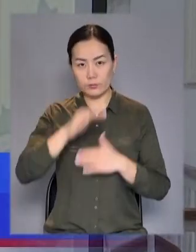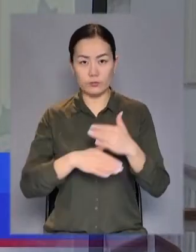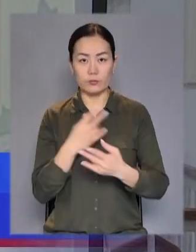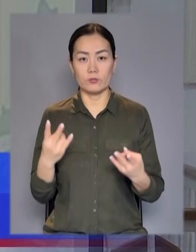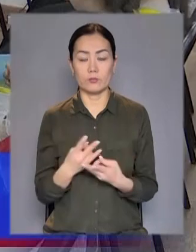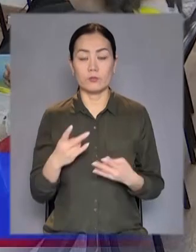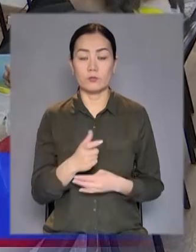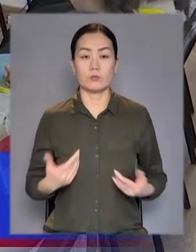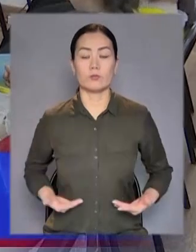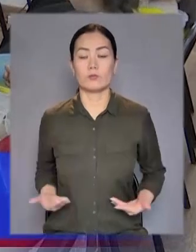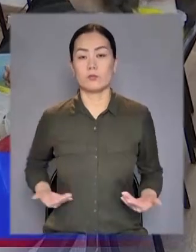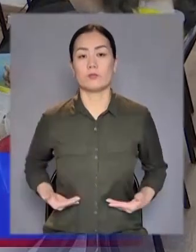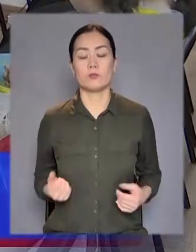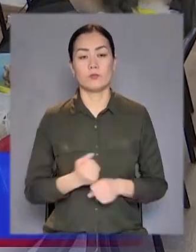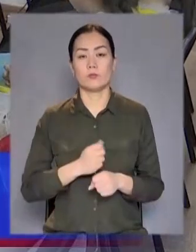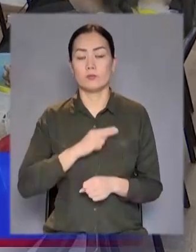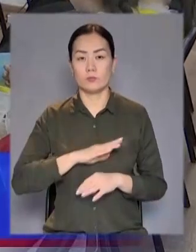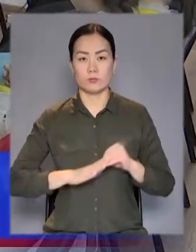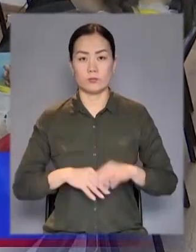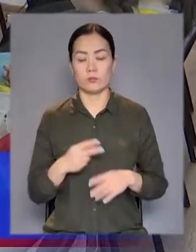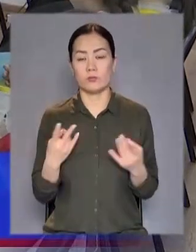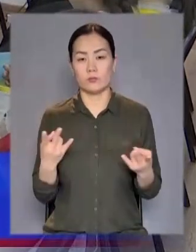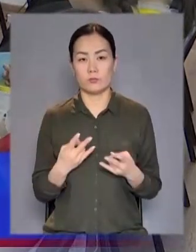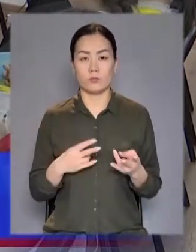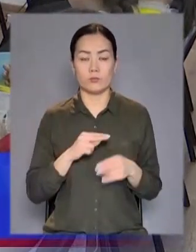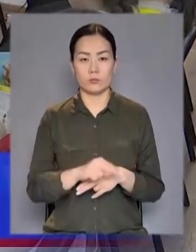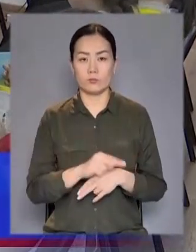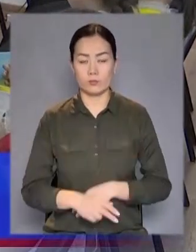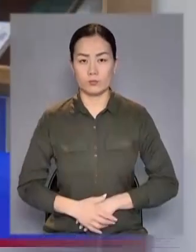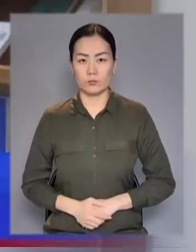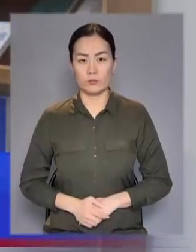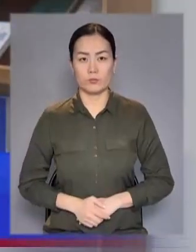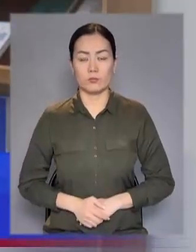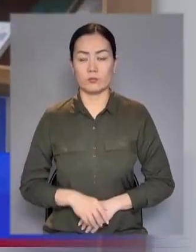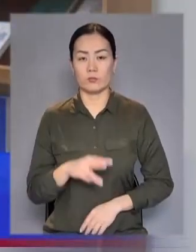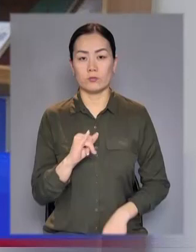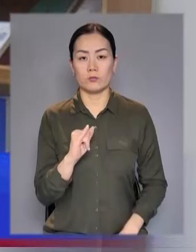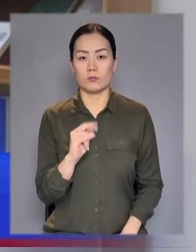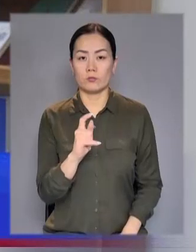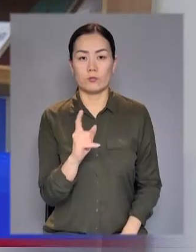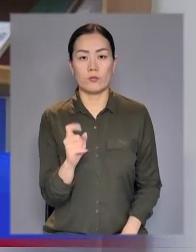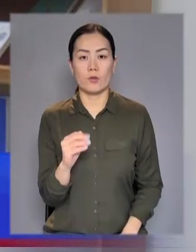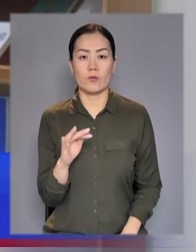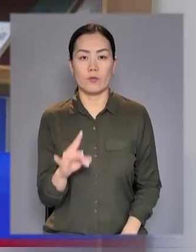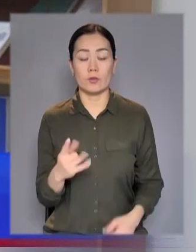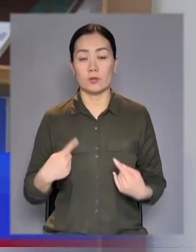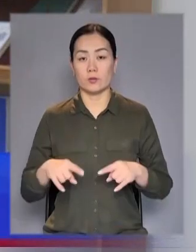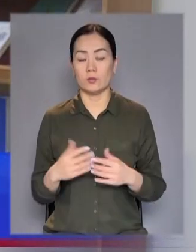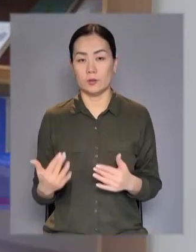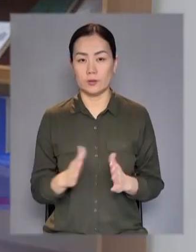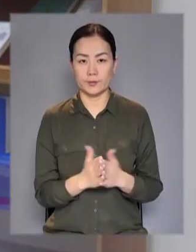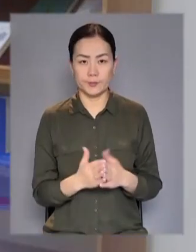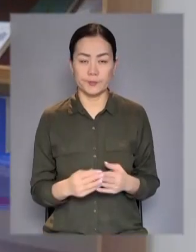нығайтып, қаламгерлердің өмірбаяндары мен шығармашылығына саяхат жасау дейді ұйымдастырушылар. Мұзафар Әлімбаев